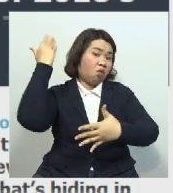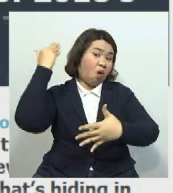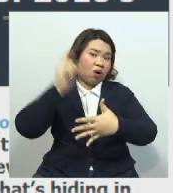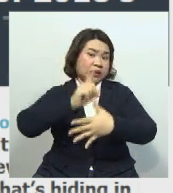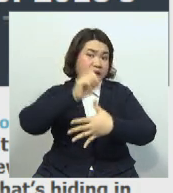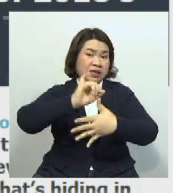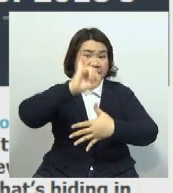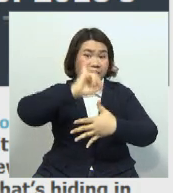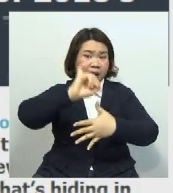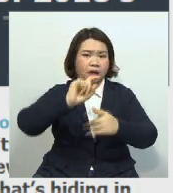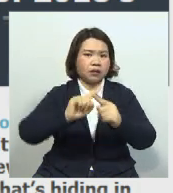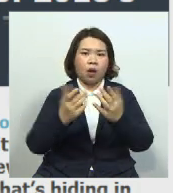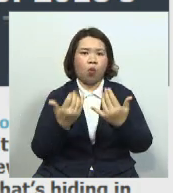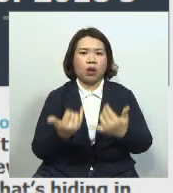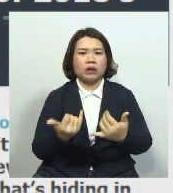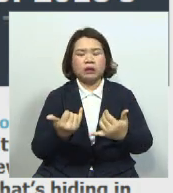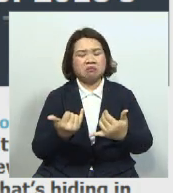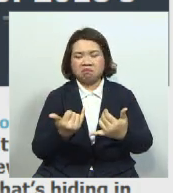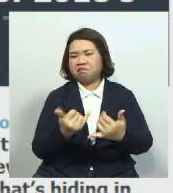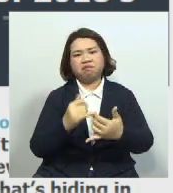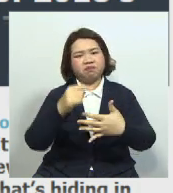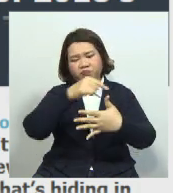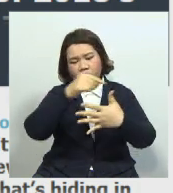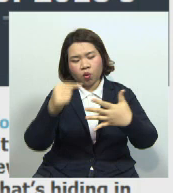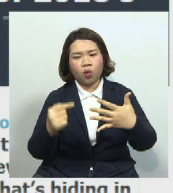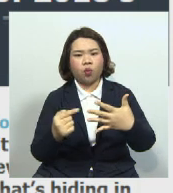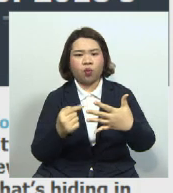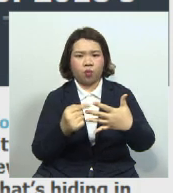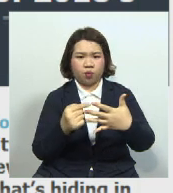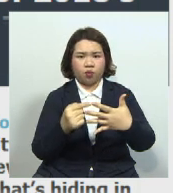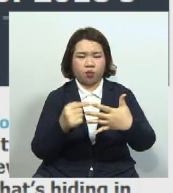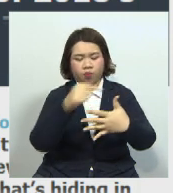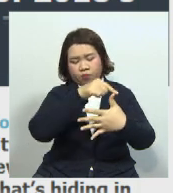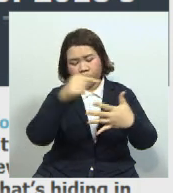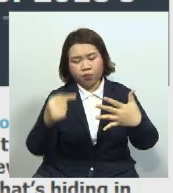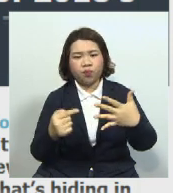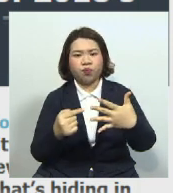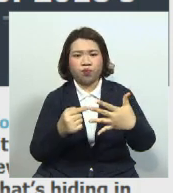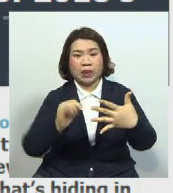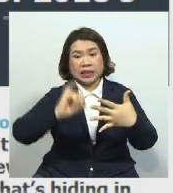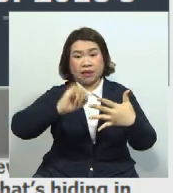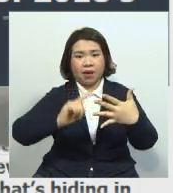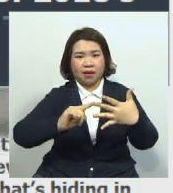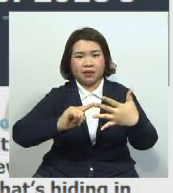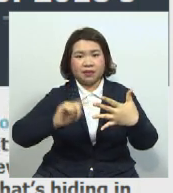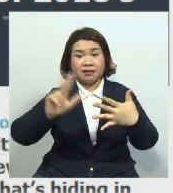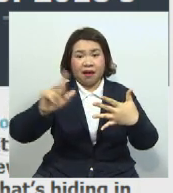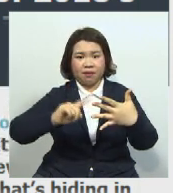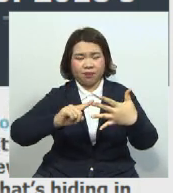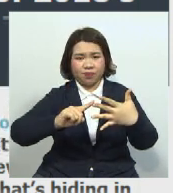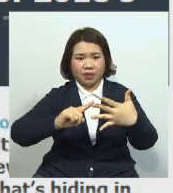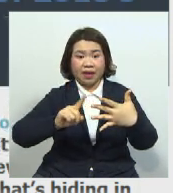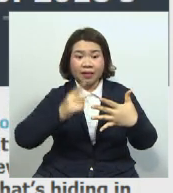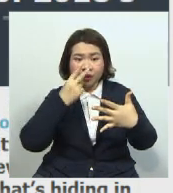เป็นอันดับ1แต่ว่าวันนี้ก็ถูกปรับลดลงนะคะมาอยู่ในอันดับที่3ขณะที่